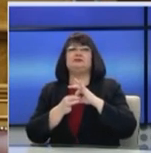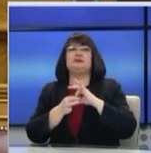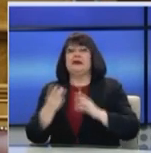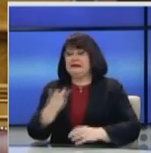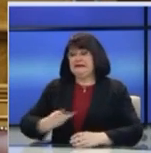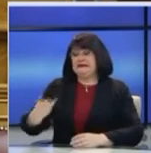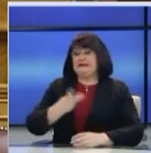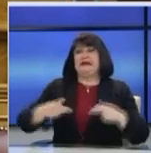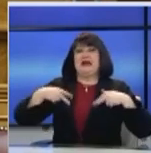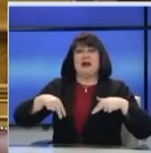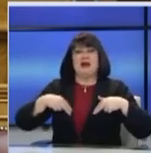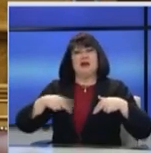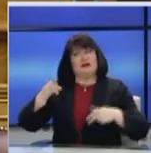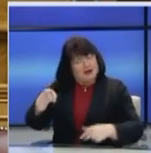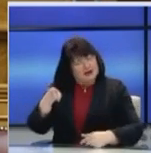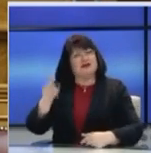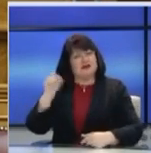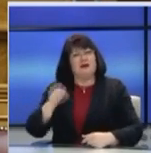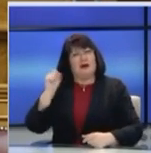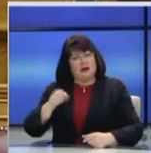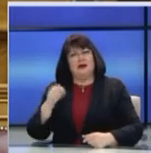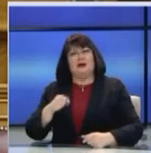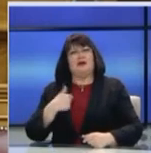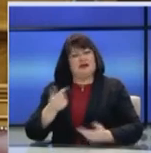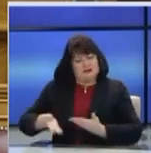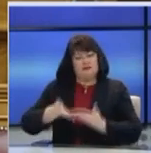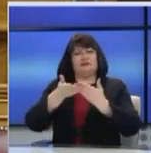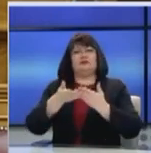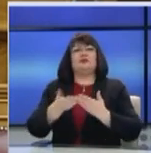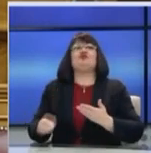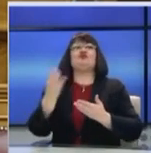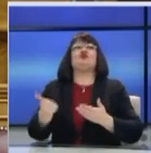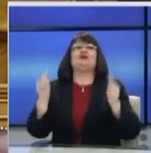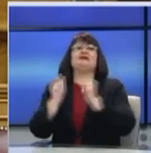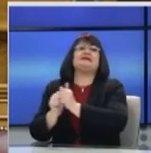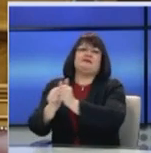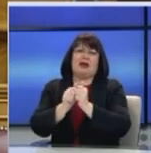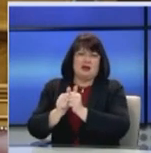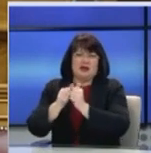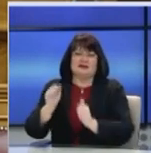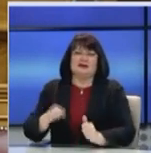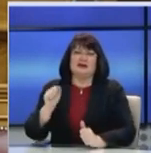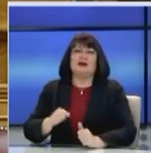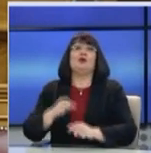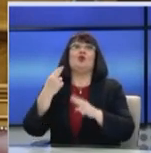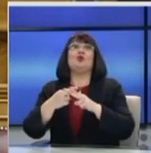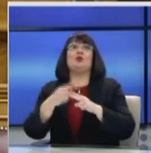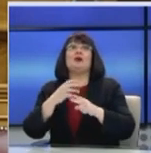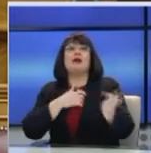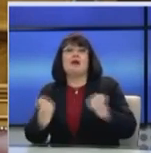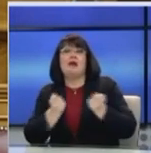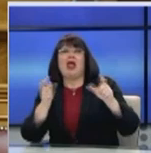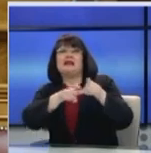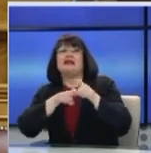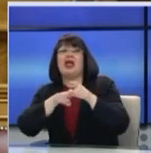σχήματα των τριμερών. Τα κάνατε και εσείς, ενισχύθηκαν επί των ημερών μας, αλλά και καινούργιες συμμαχίες με σημαντικούς στρατηγικούς